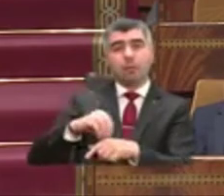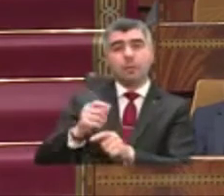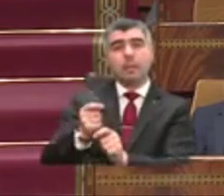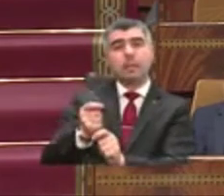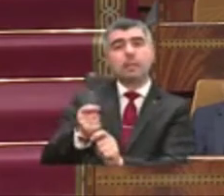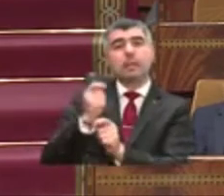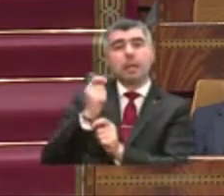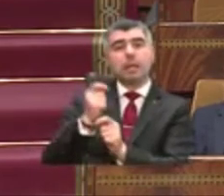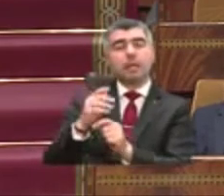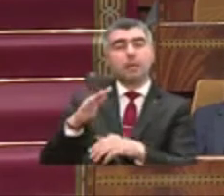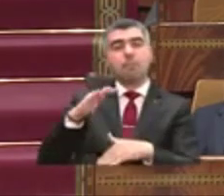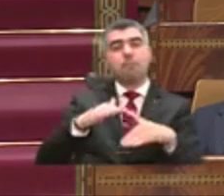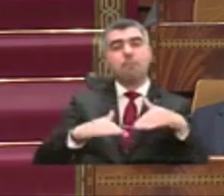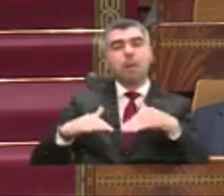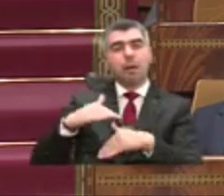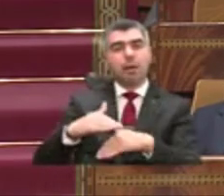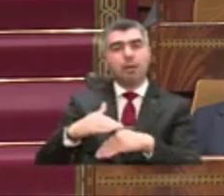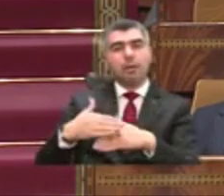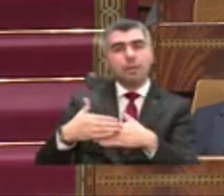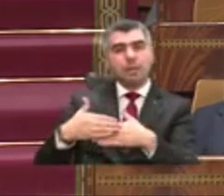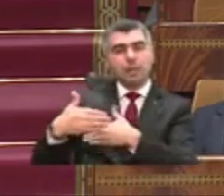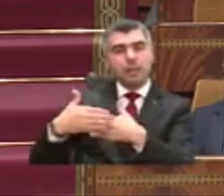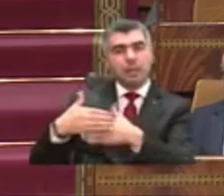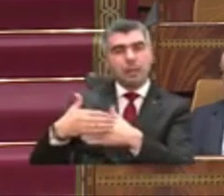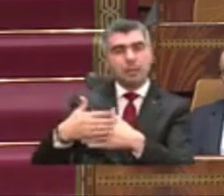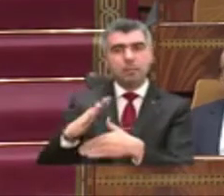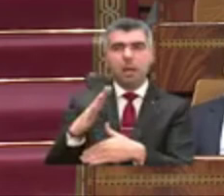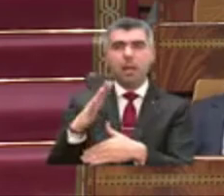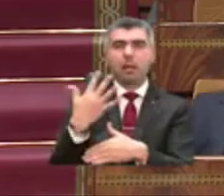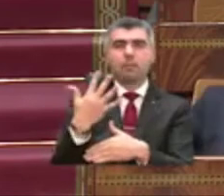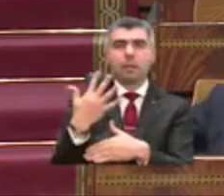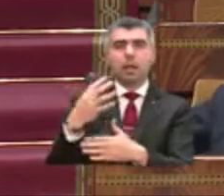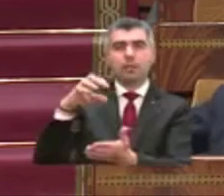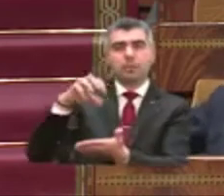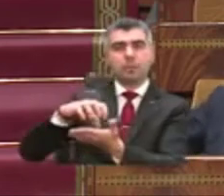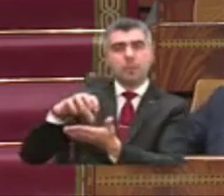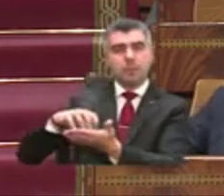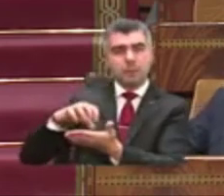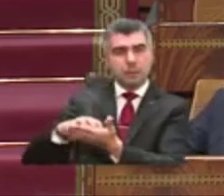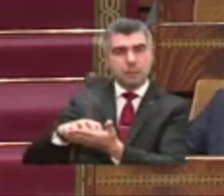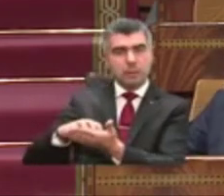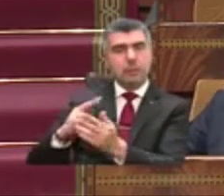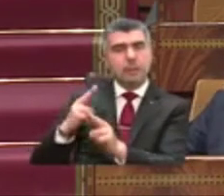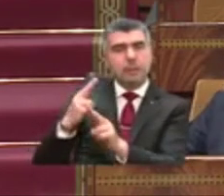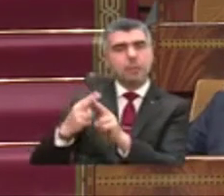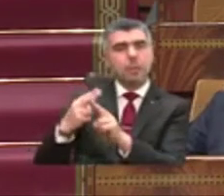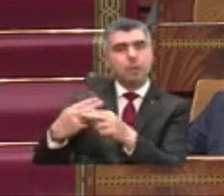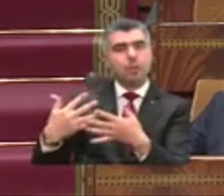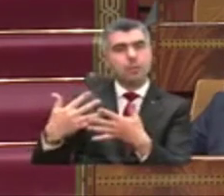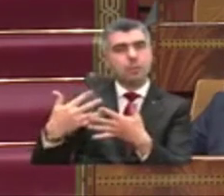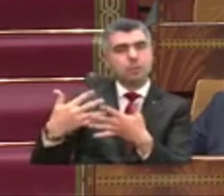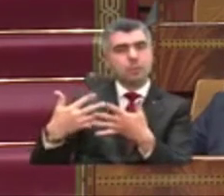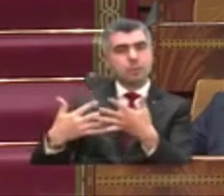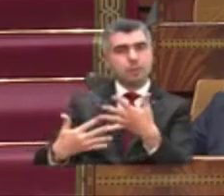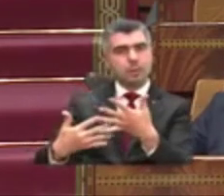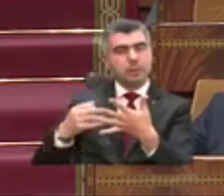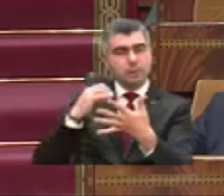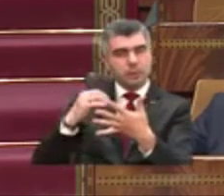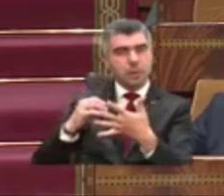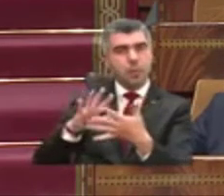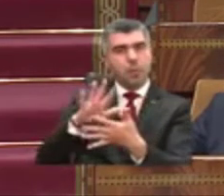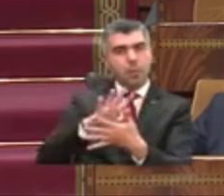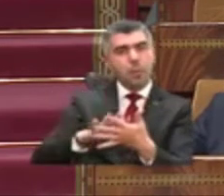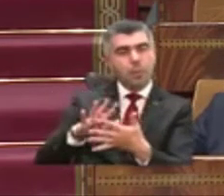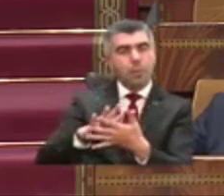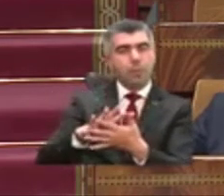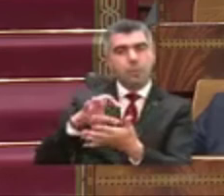كاين بعض المناطق اللي في القرى الصيد، 5 قرى عندنا، الباردة، العين البيضاء، كذلك المهيريز، هذو